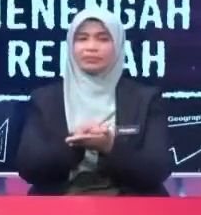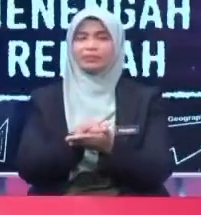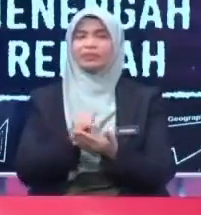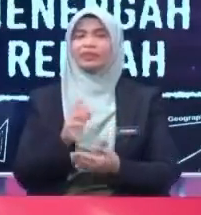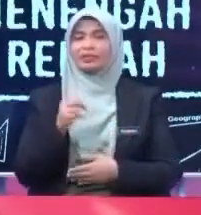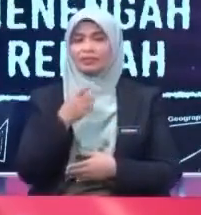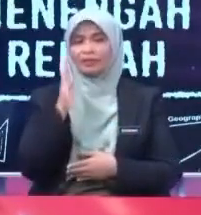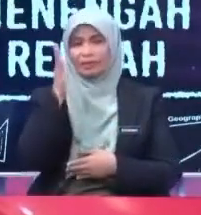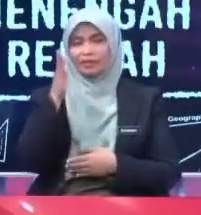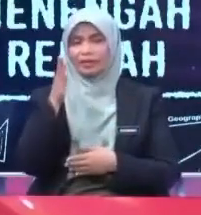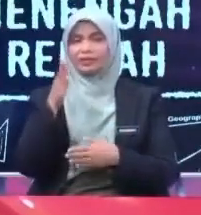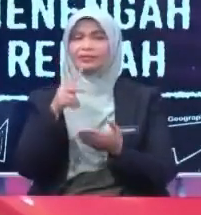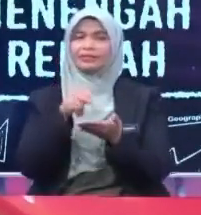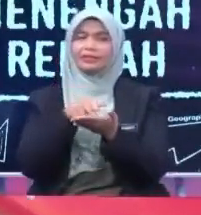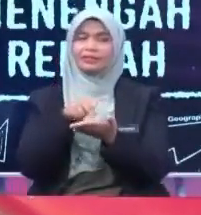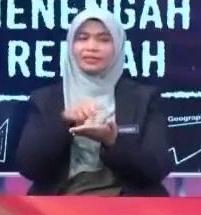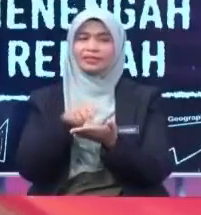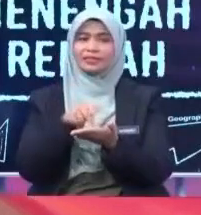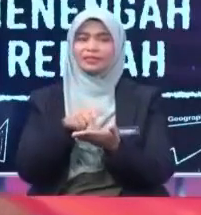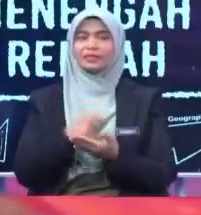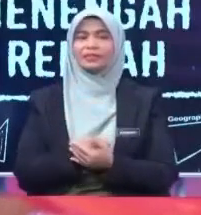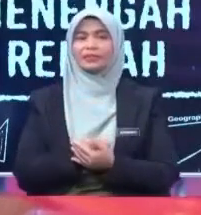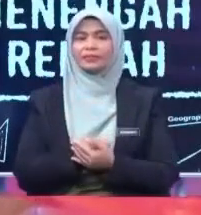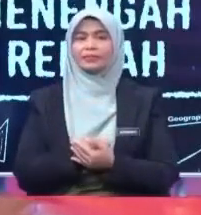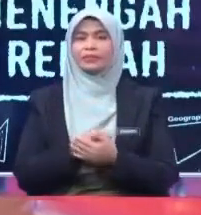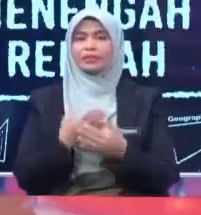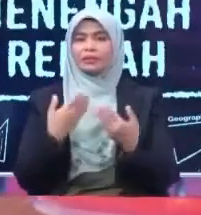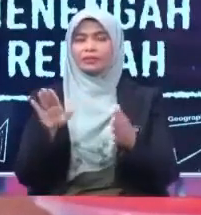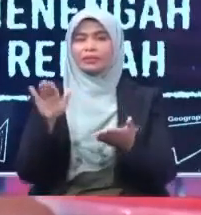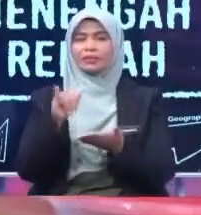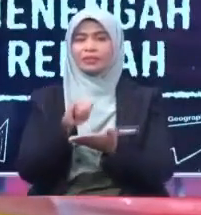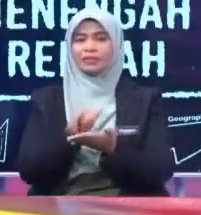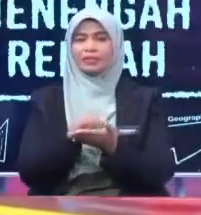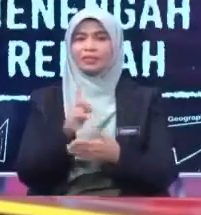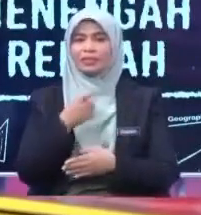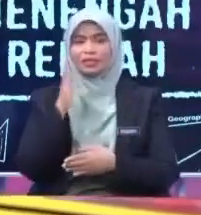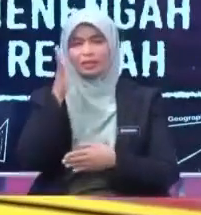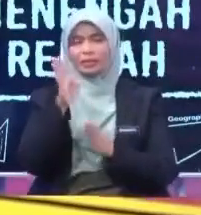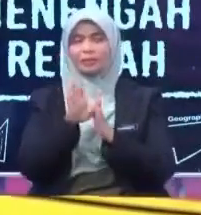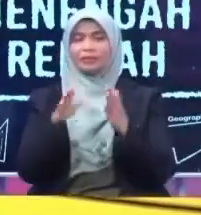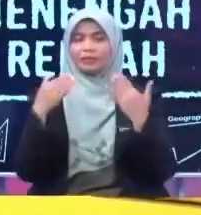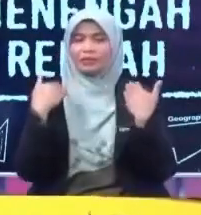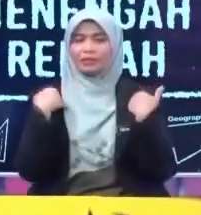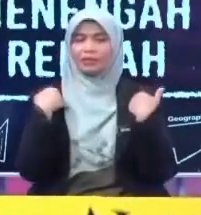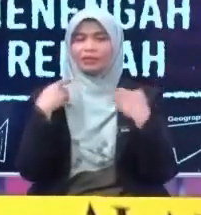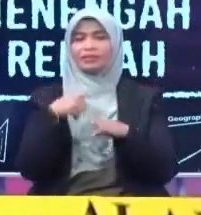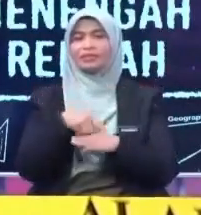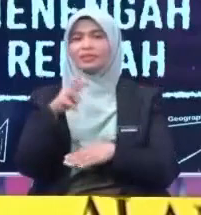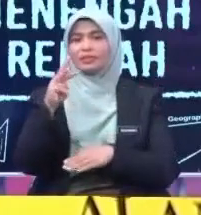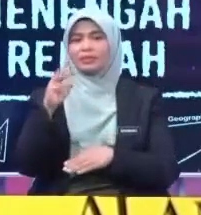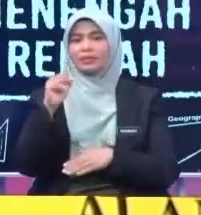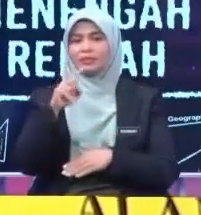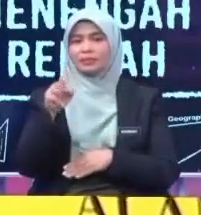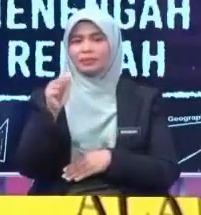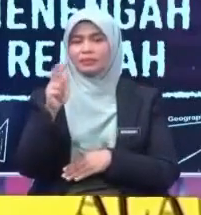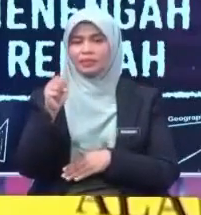mahsyar kita akan dihisap, Ustazah. Kita akan dihisap pula seterusnya, Aiman. Kita akan berada di mizan, kita akan ditimbang,